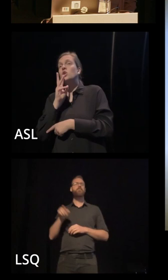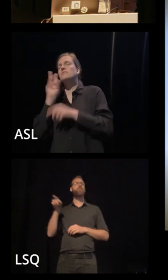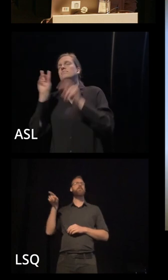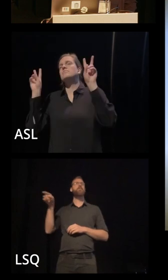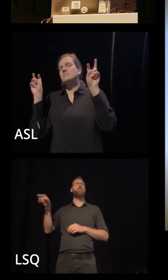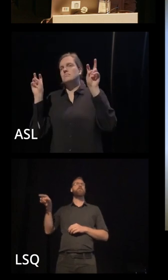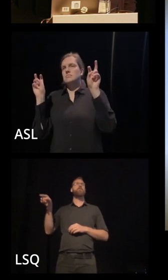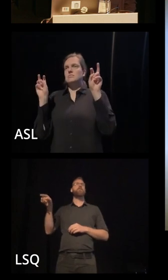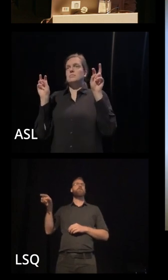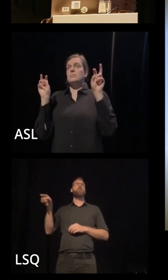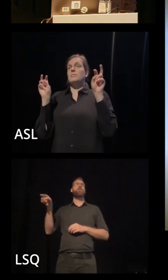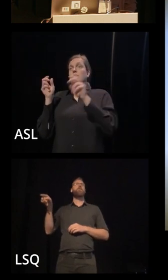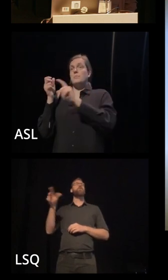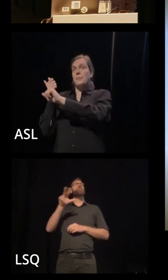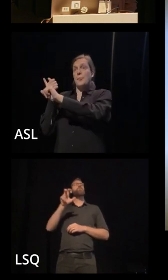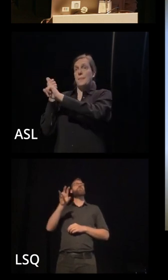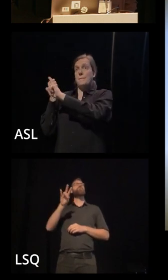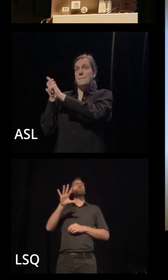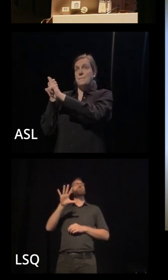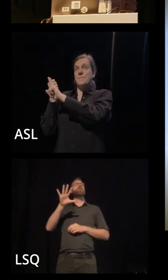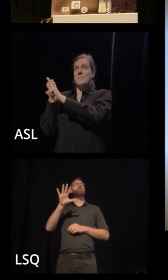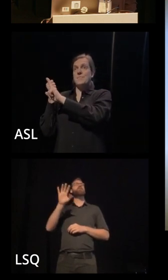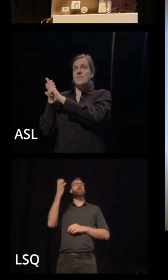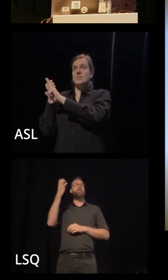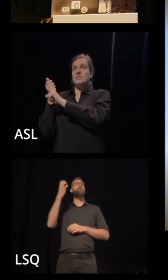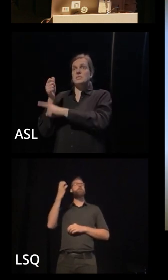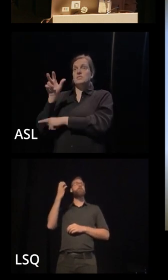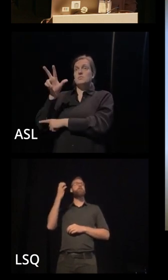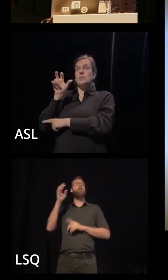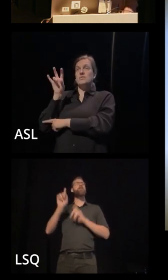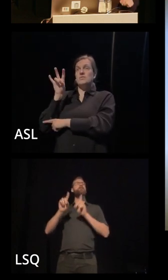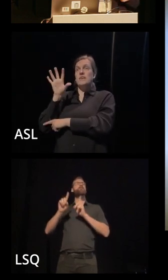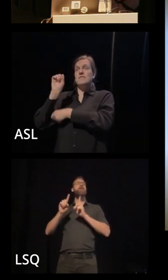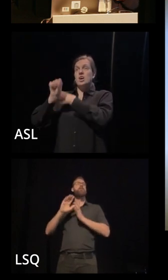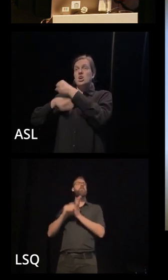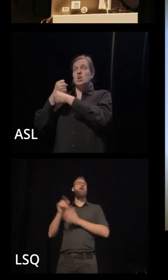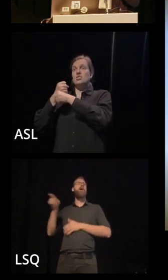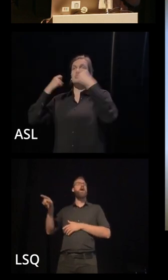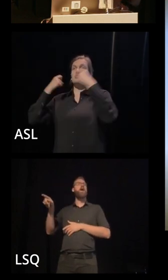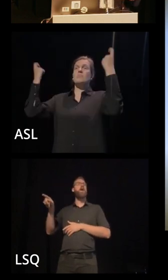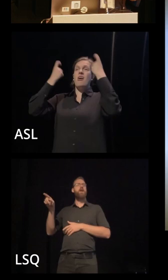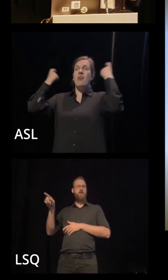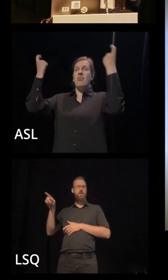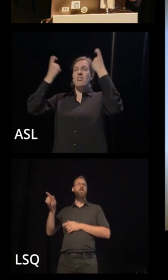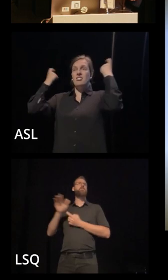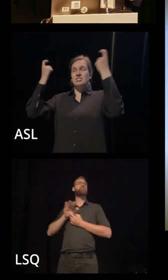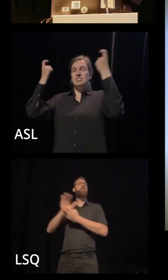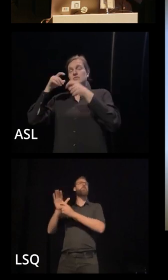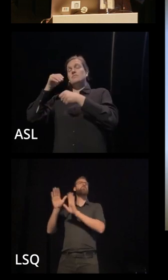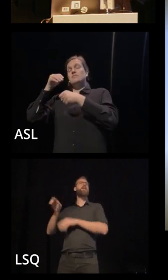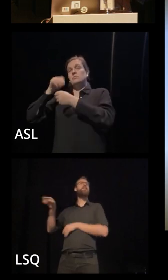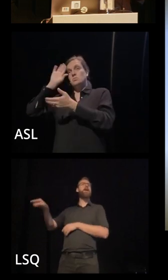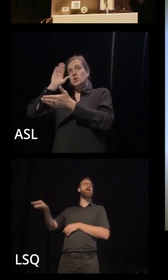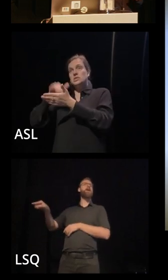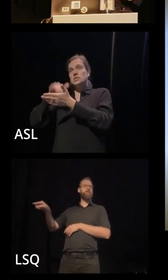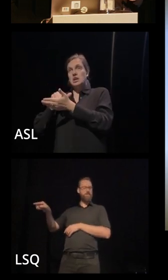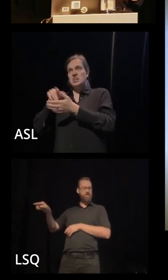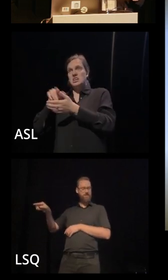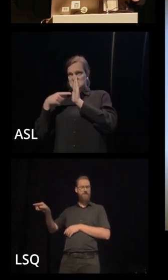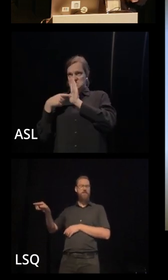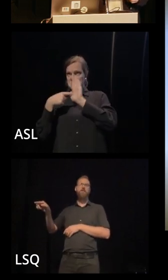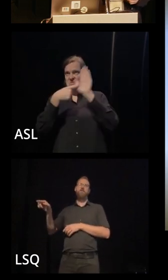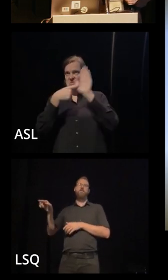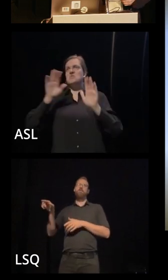présenté pour le 375e anniversaire ce spectacle. Et en fait, qui était à très, très